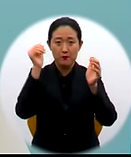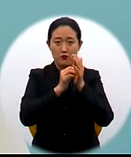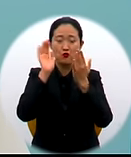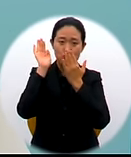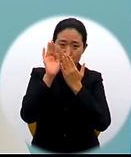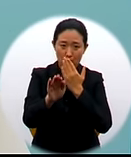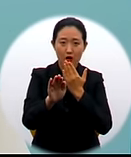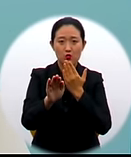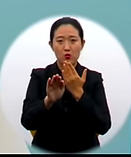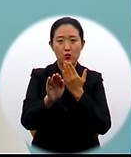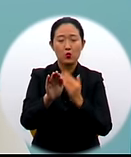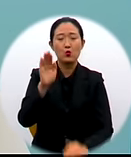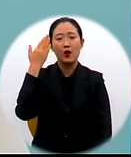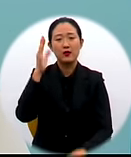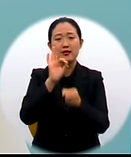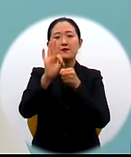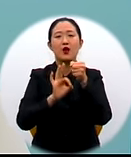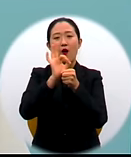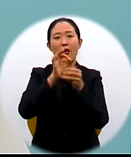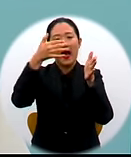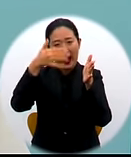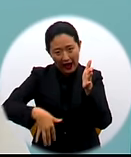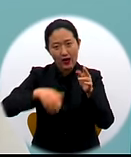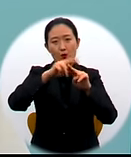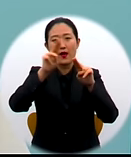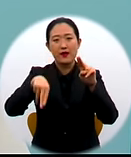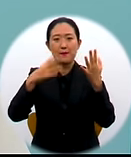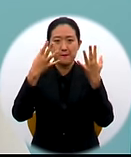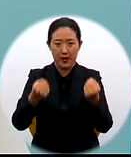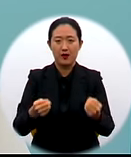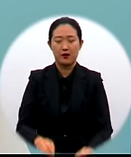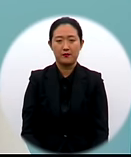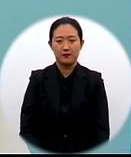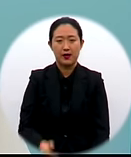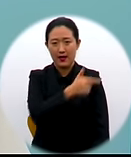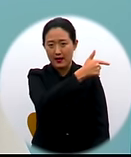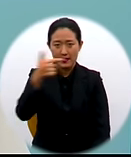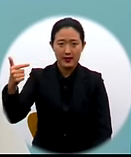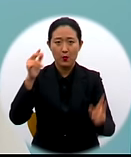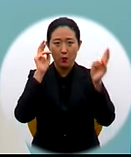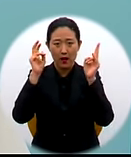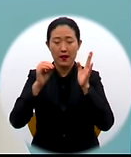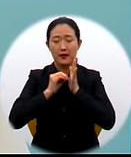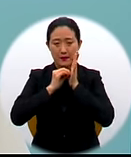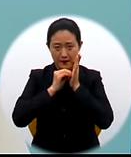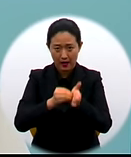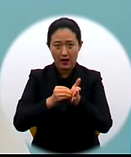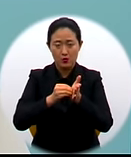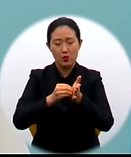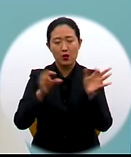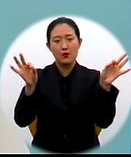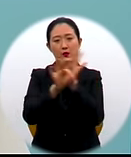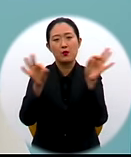10년이 되기 전에 나오는 경우가 많아요. 대기업에 가면 이직한 젊은 사무관들이 굉장히 많이 있습니다. 이게 사실은 우리가 알아야 첫 번째